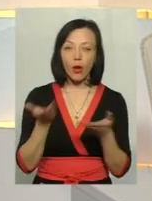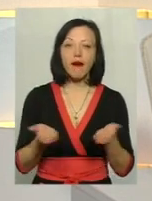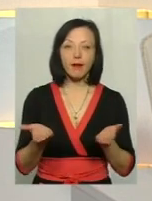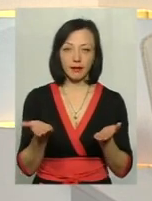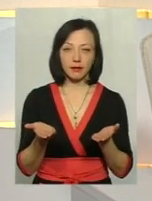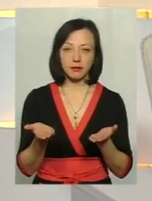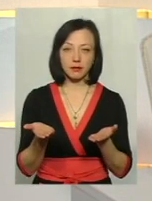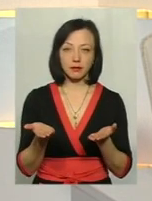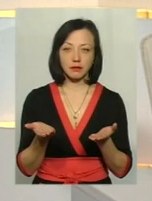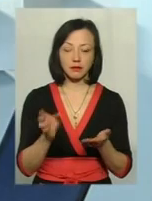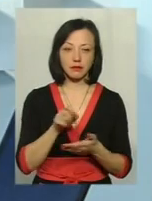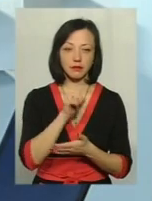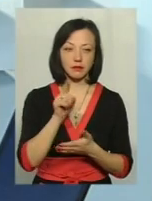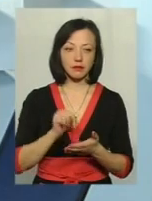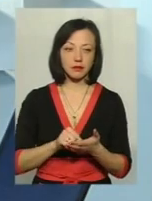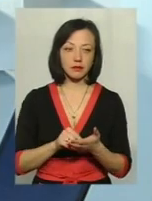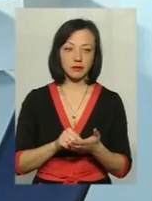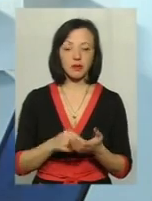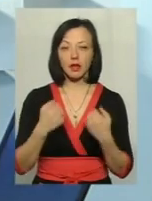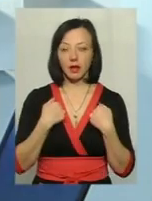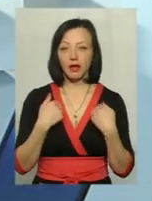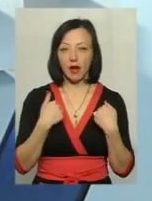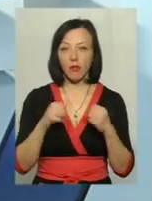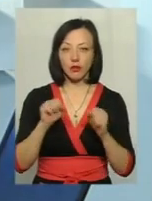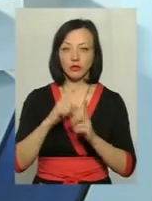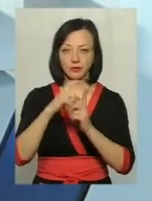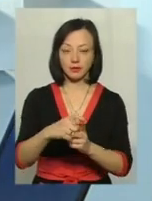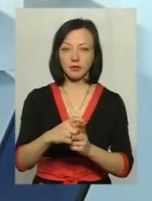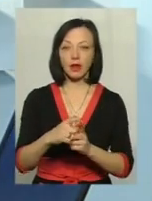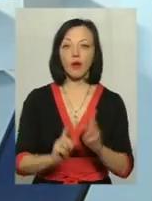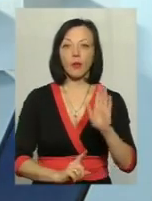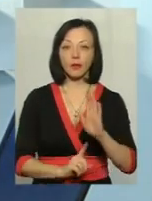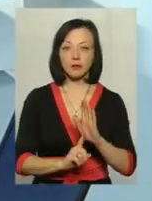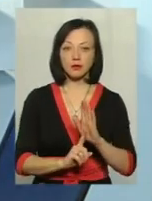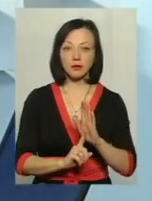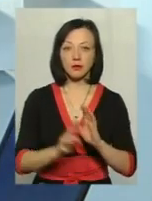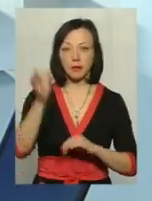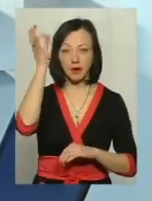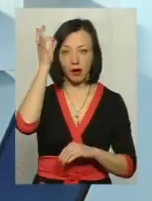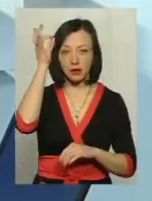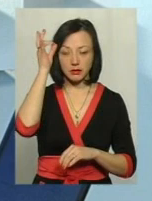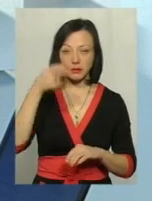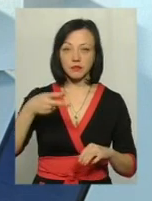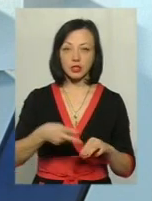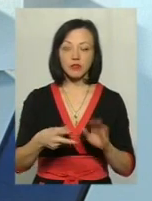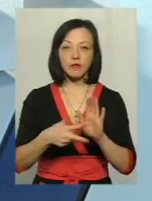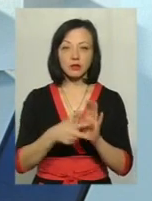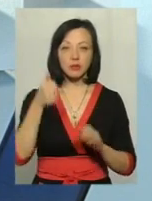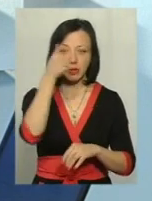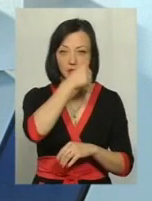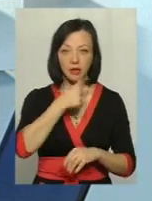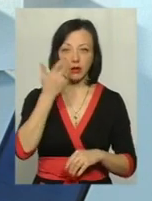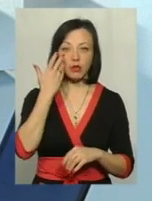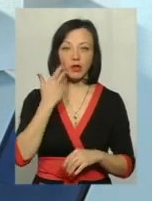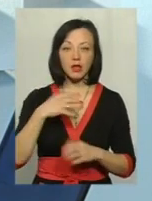нас? Тут я так можу відповісти. Ми, починаючи, я пригадую, ще 2008 рік,